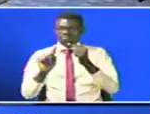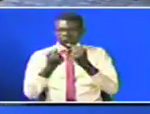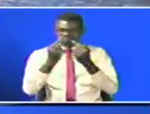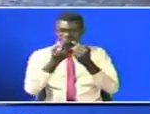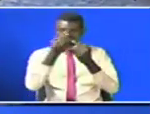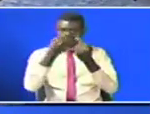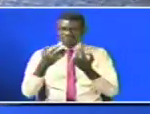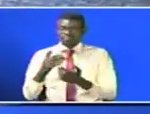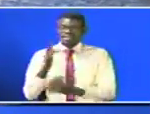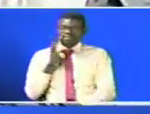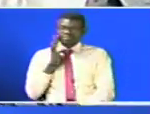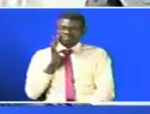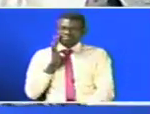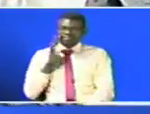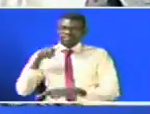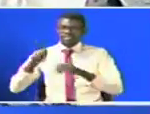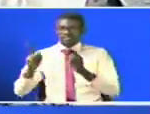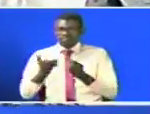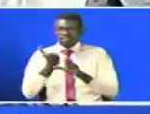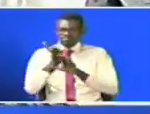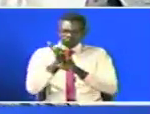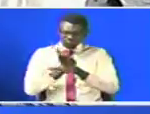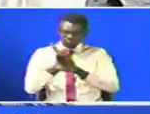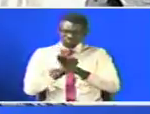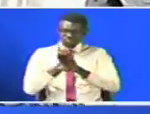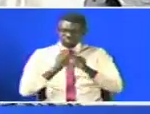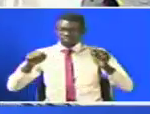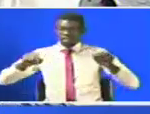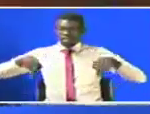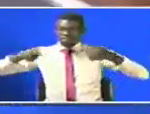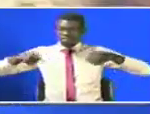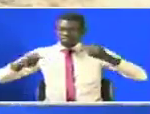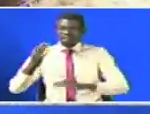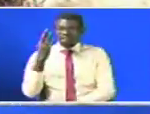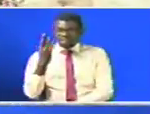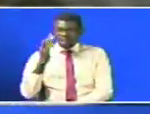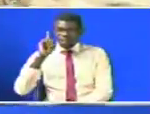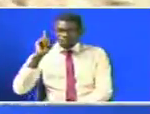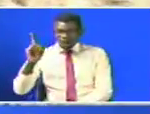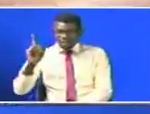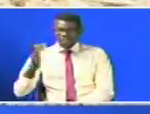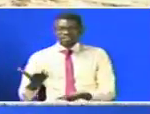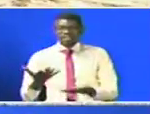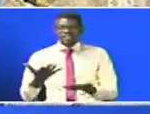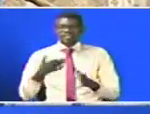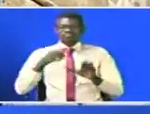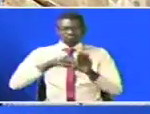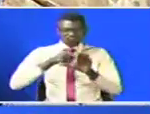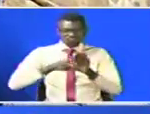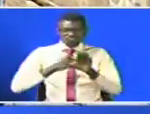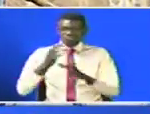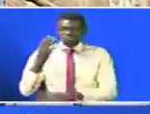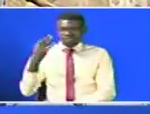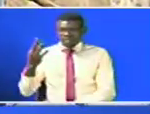siku ananiarifu anararua na kuchonga magurudumu matatu, moja hutoa viatu jozi mbili. Malaika